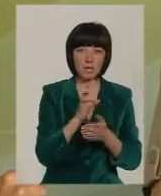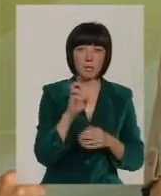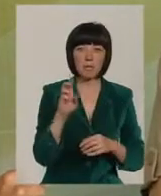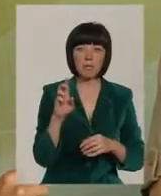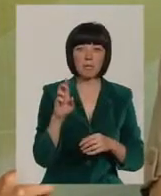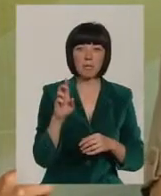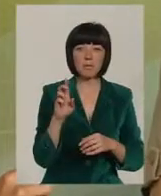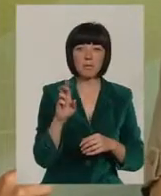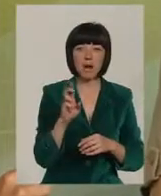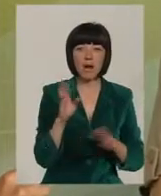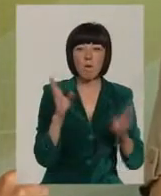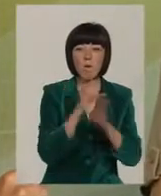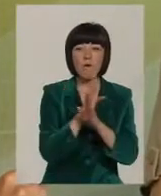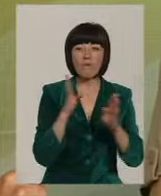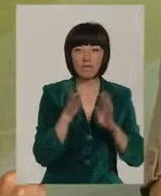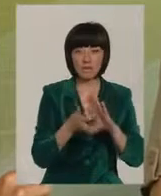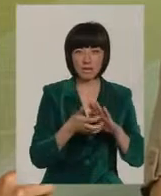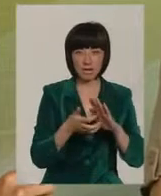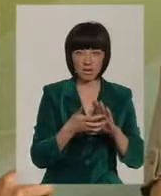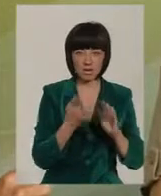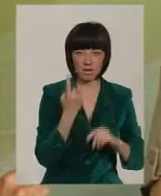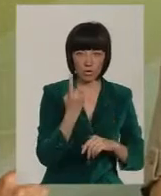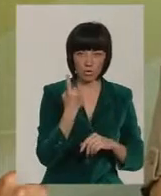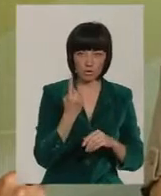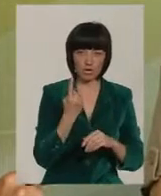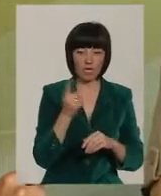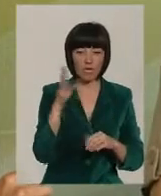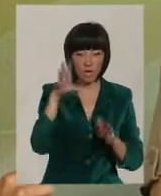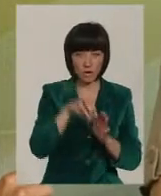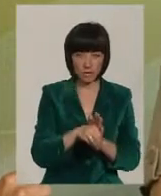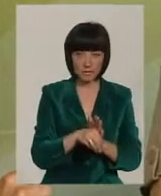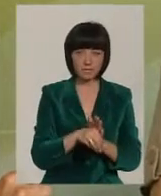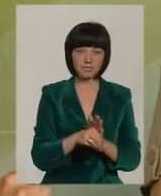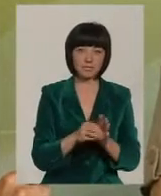біологічне споживання кисню, його норматив 6 мг на дециметр кубічний, а є порядку